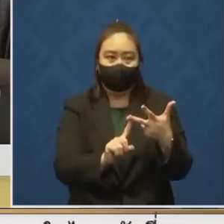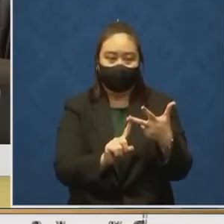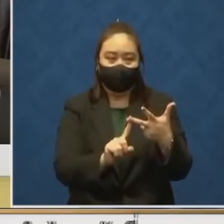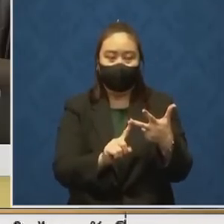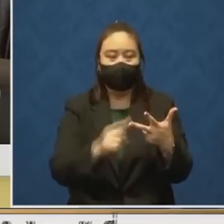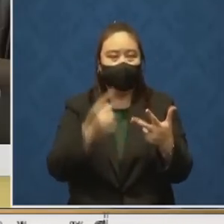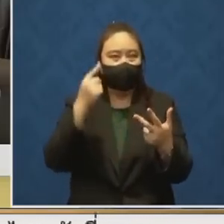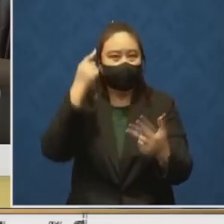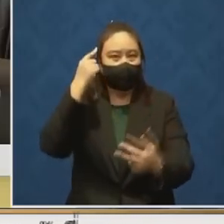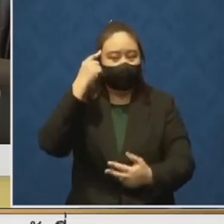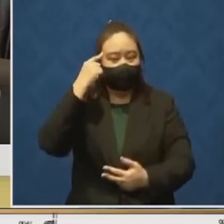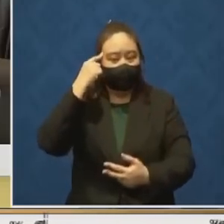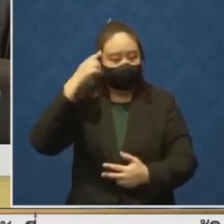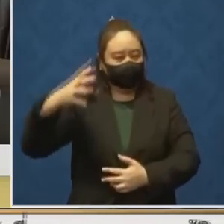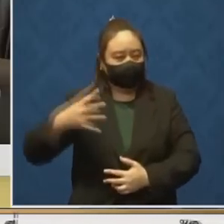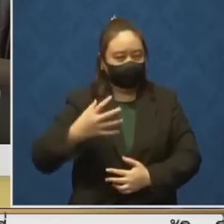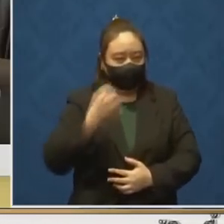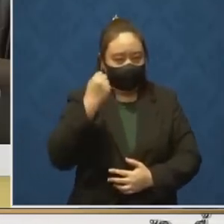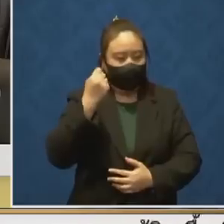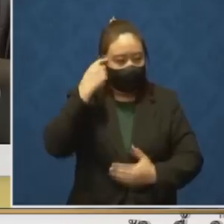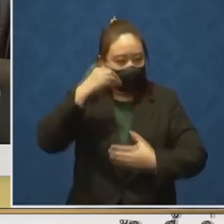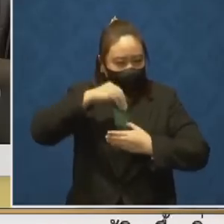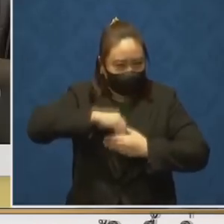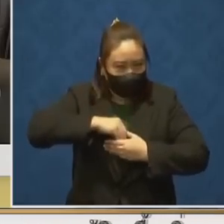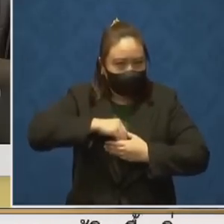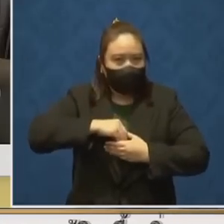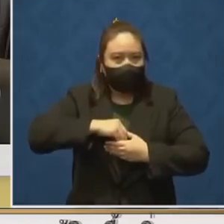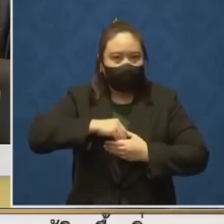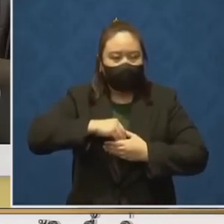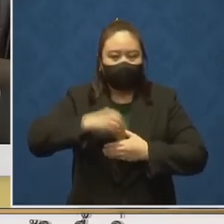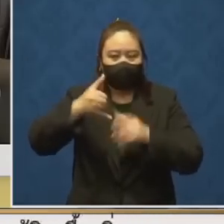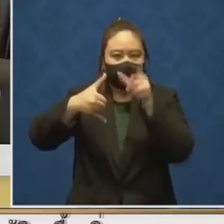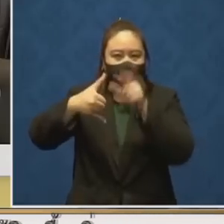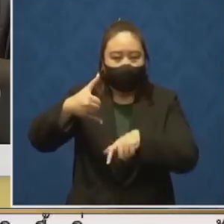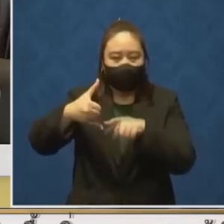มีจิตสำนึกพระเด็การ สันดาลทอลลาด4.